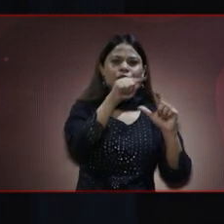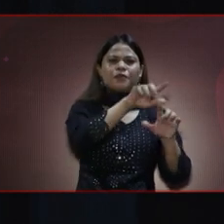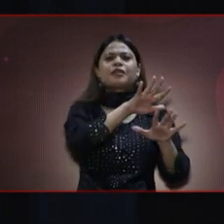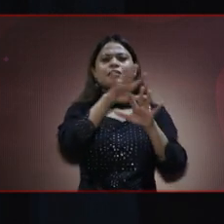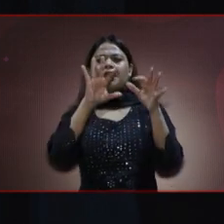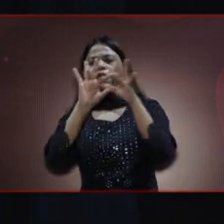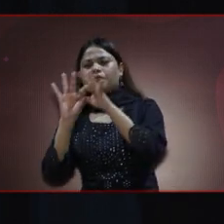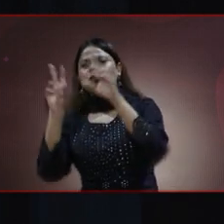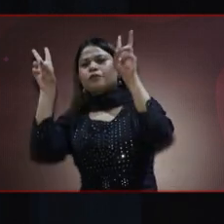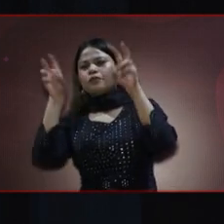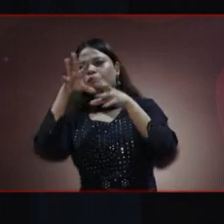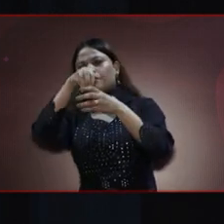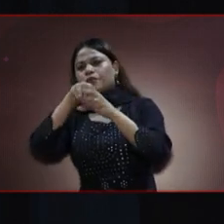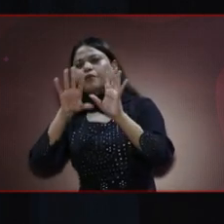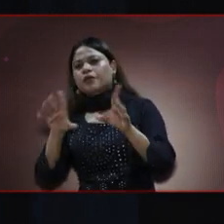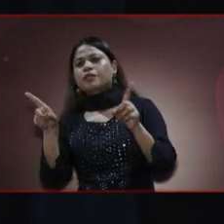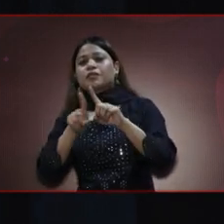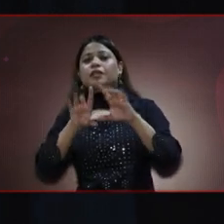है, और वर्ग